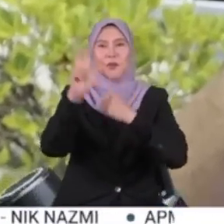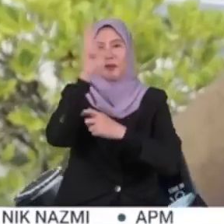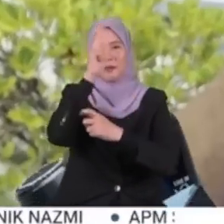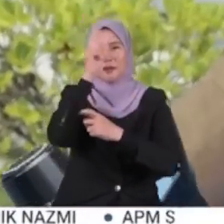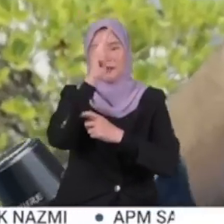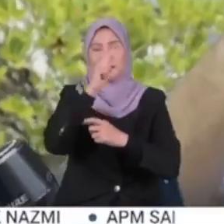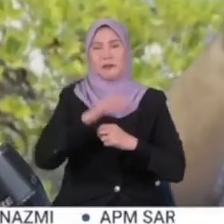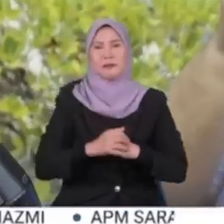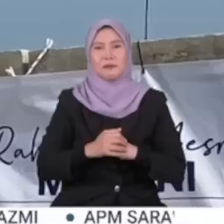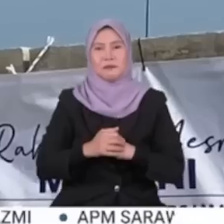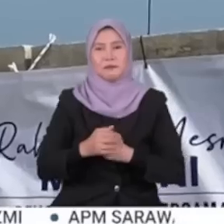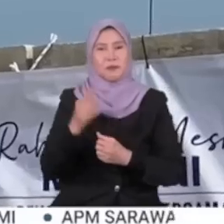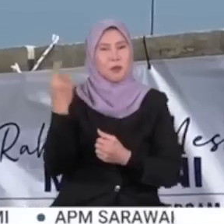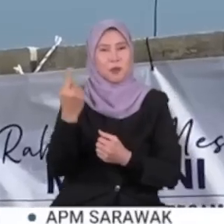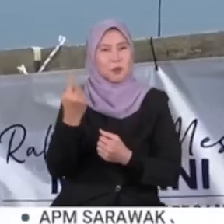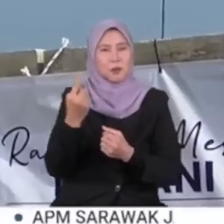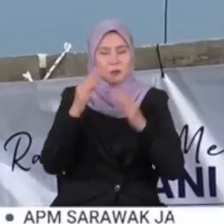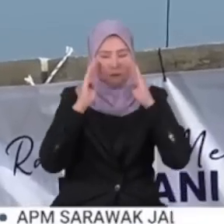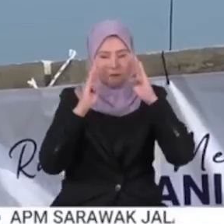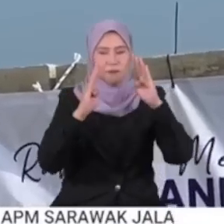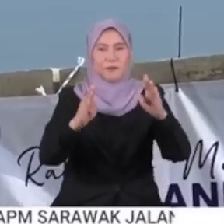ambil berat kepada kita.